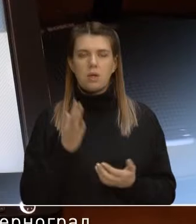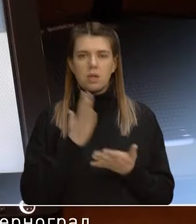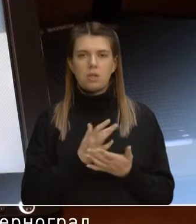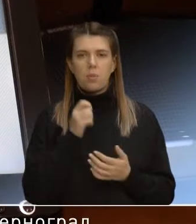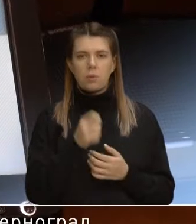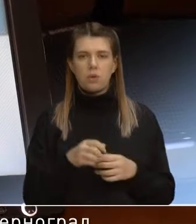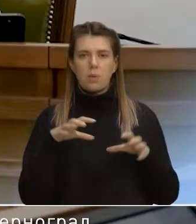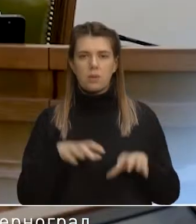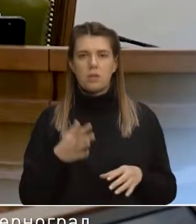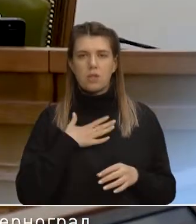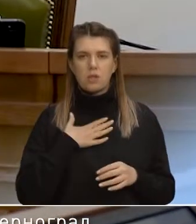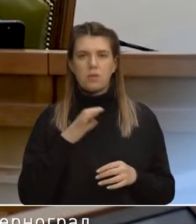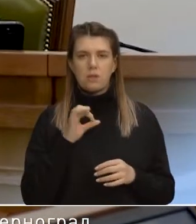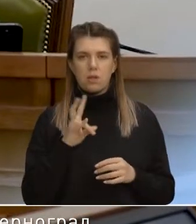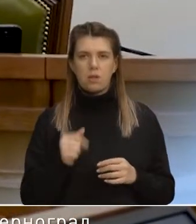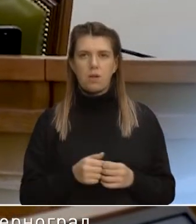поручение президента нашей страны